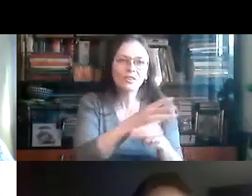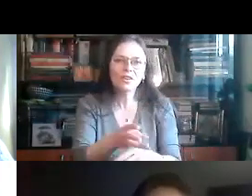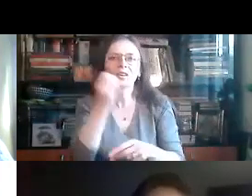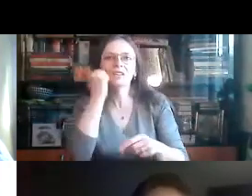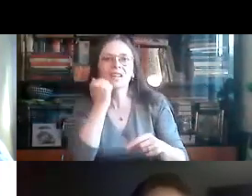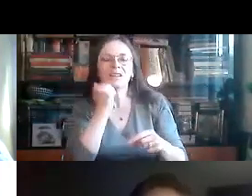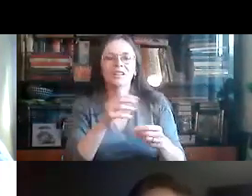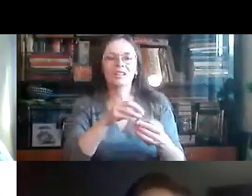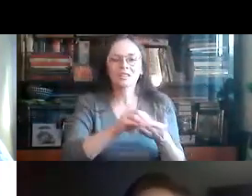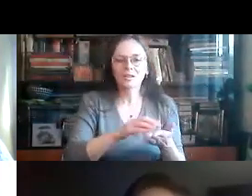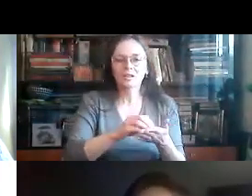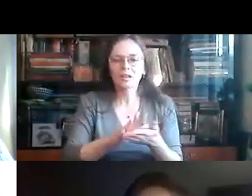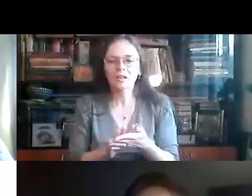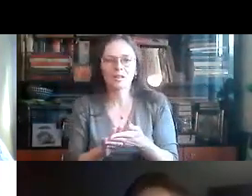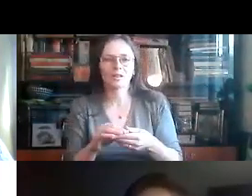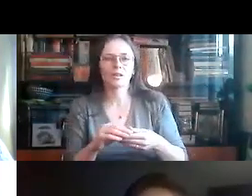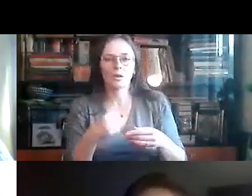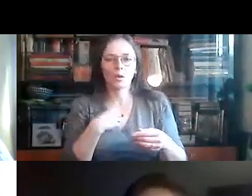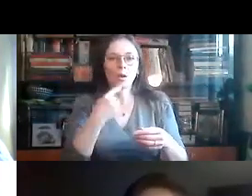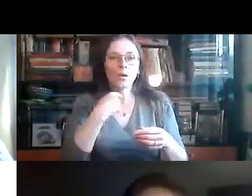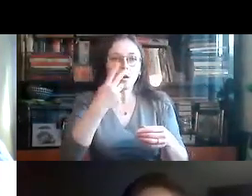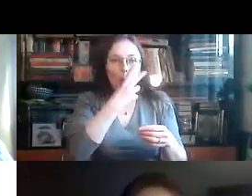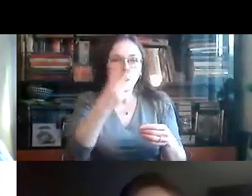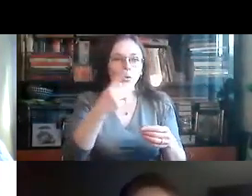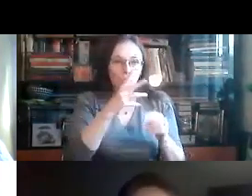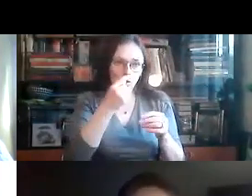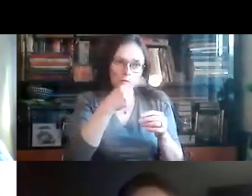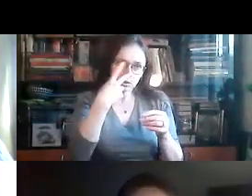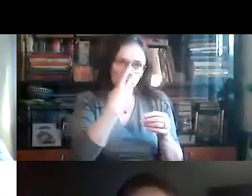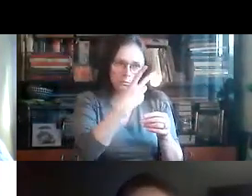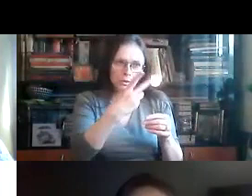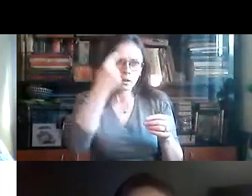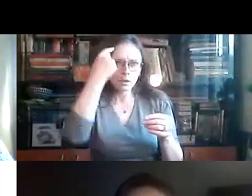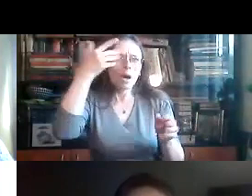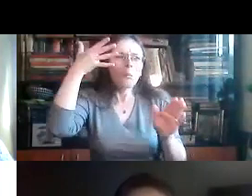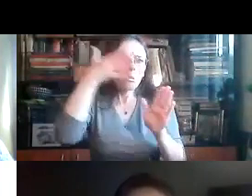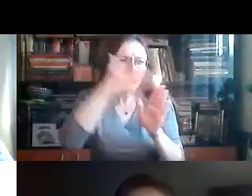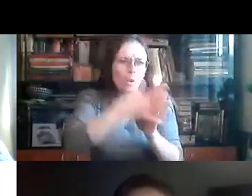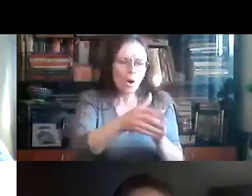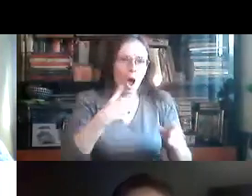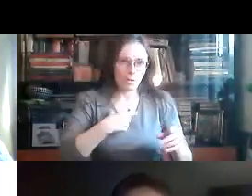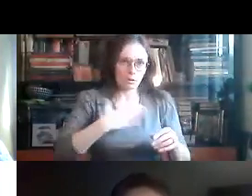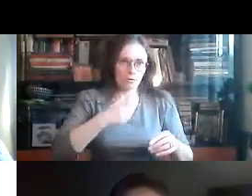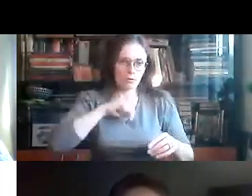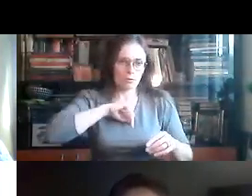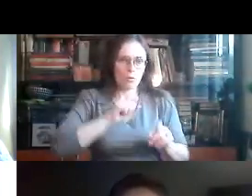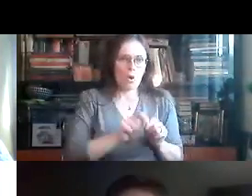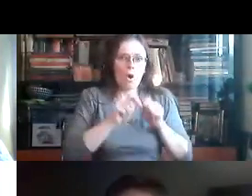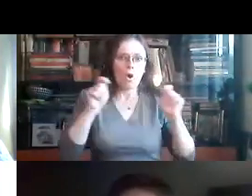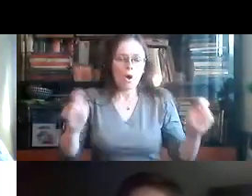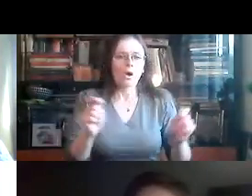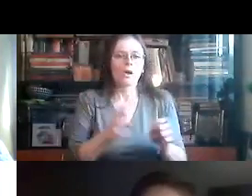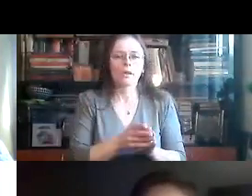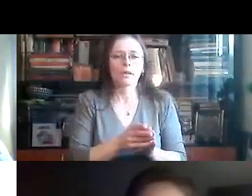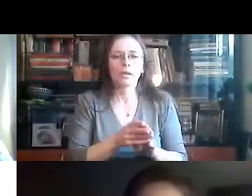что для меня открылись какие-то огромные возможности. То есть я думаю, что для других молодых людей, которые войдут из других профессий,